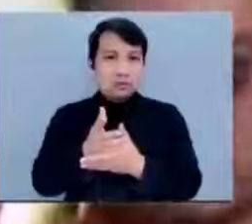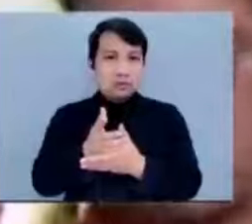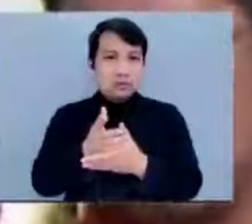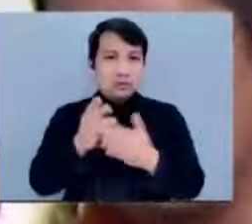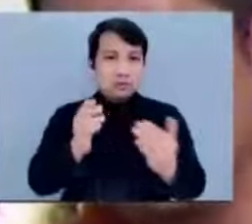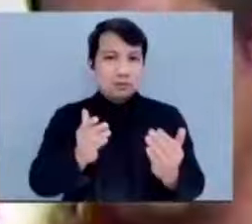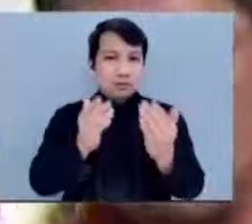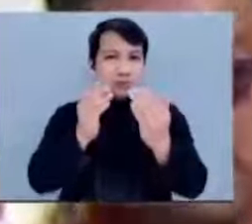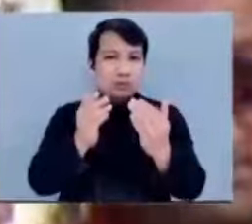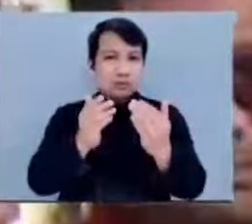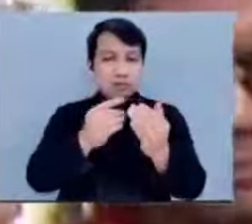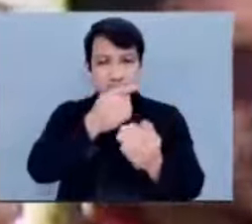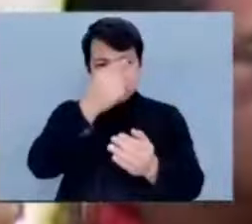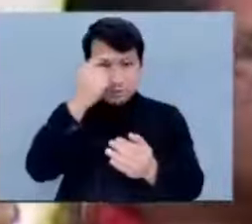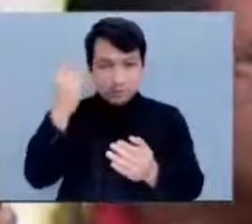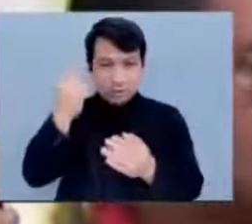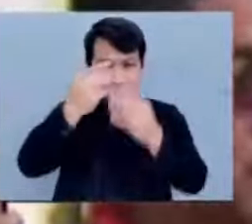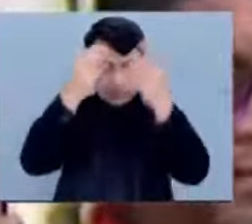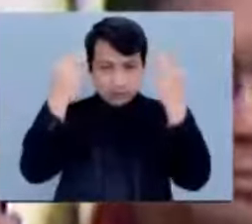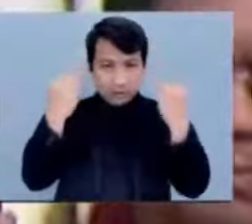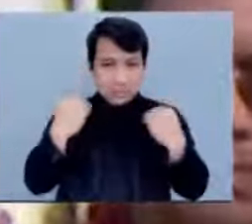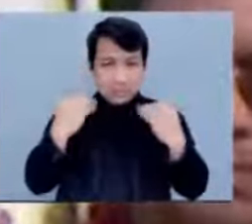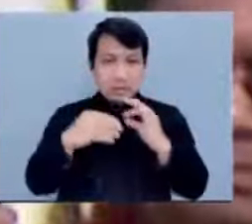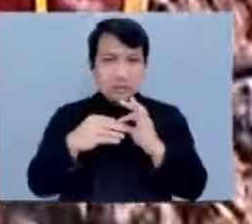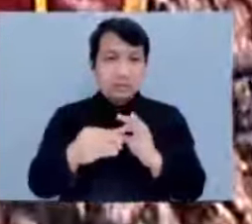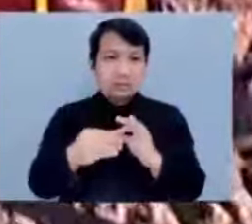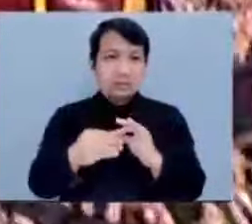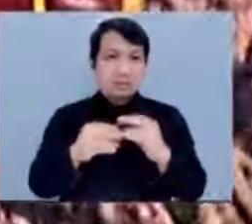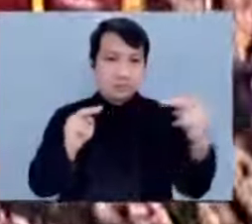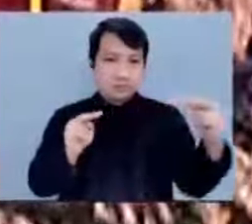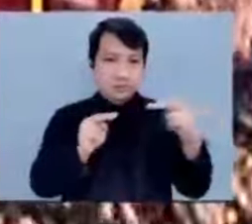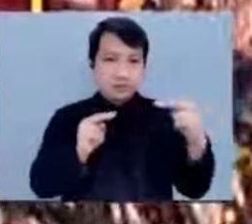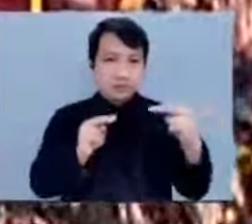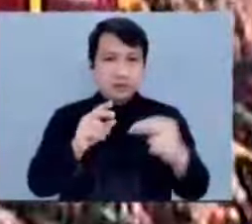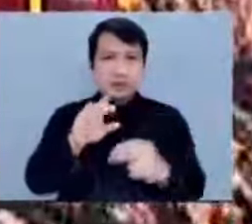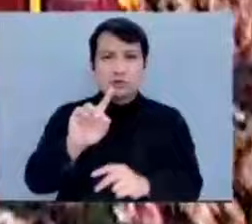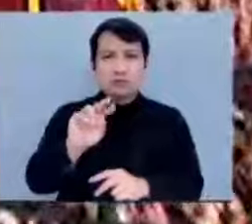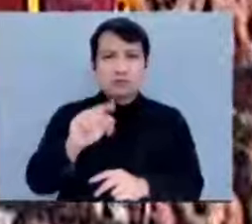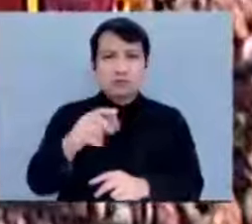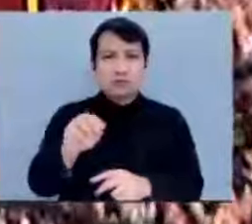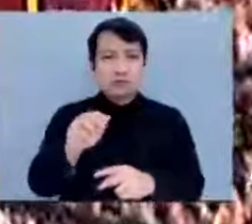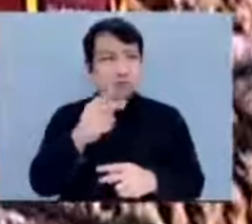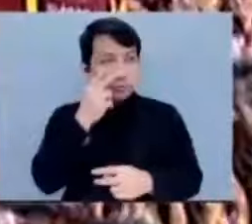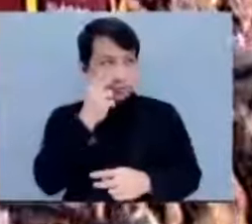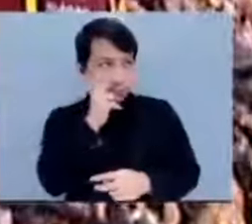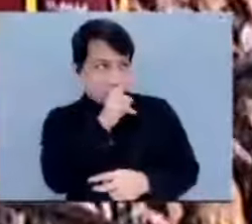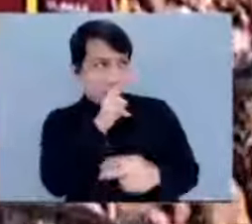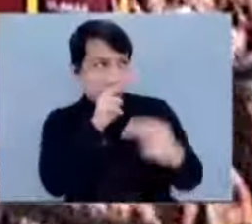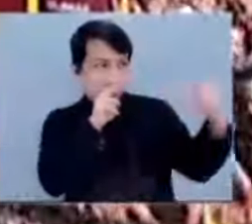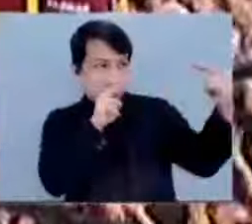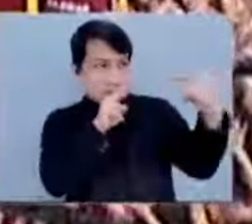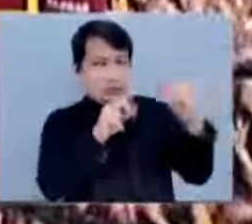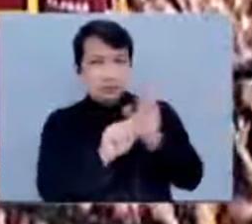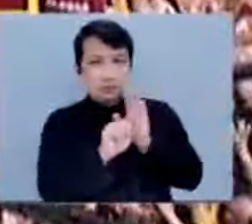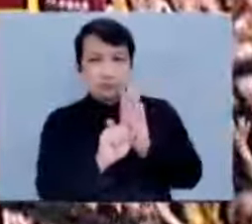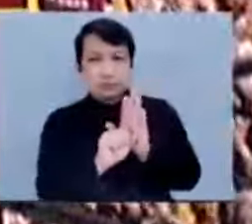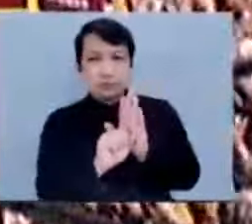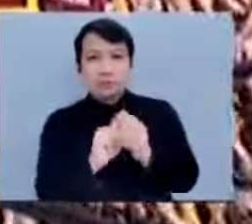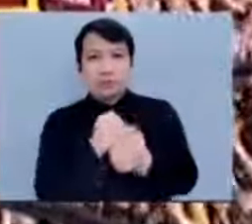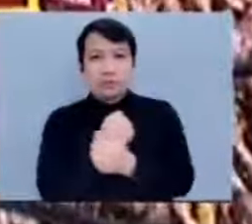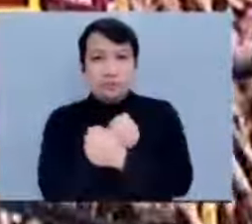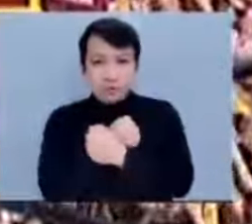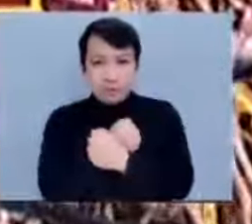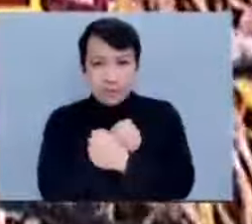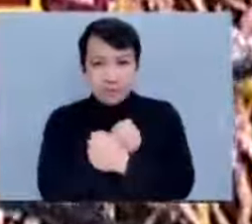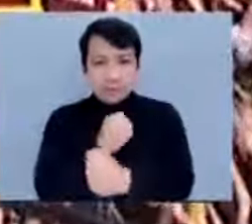Inang Birhen. Isa sa mga highlight ng traslasyon ang dungaw na sumisimbolo sa pagmamahal ng Birheng Maria sa kanyang anak na si